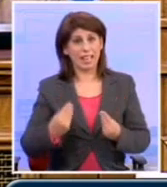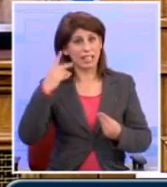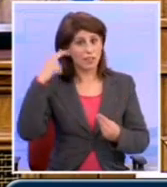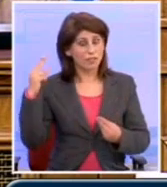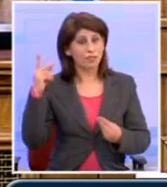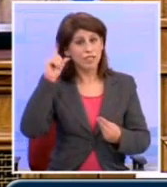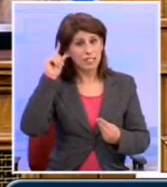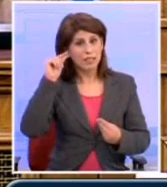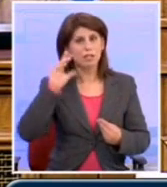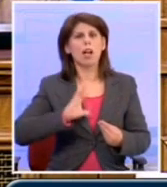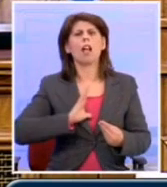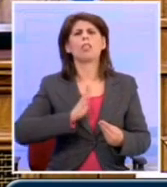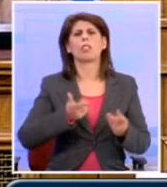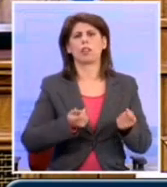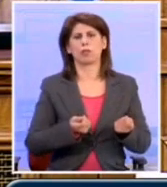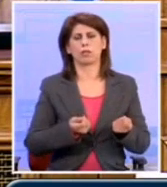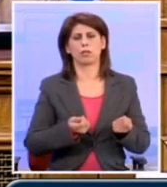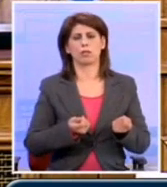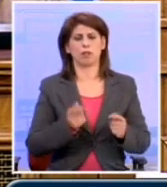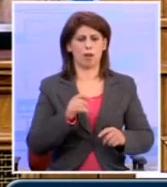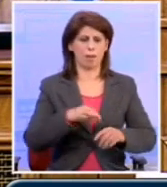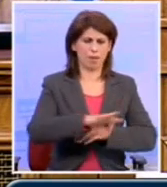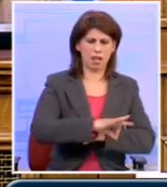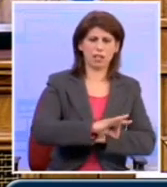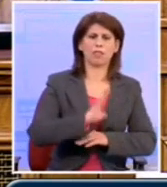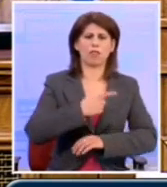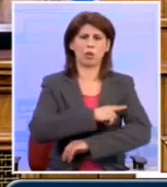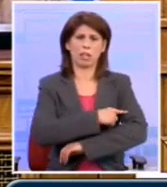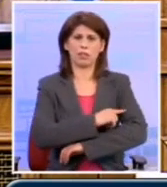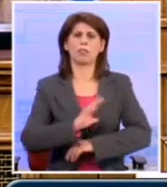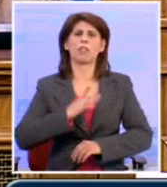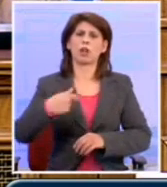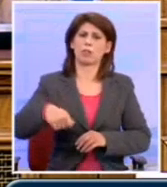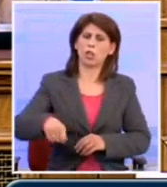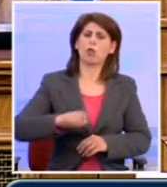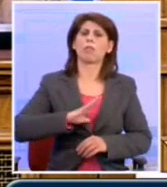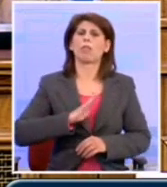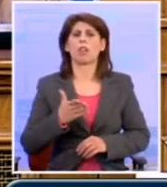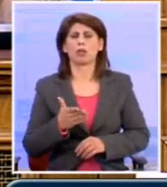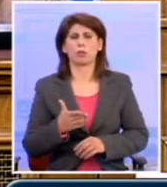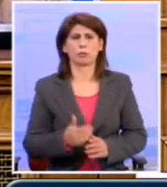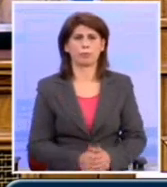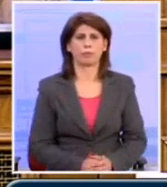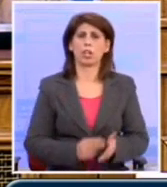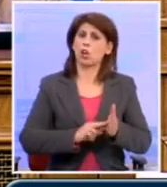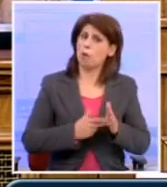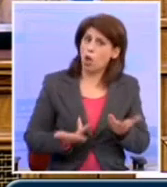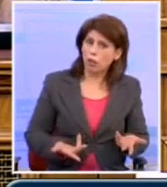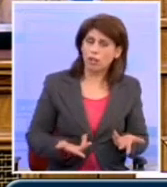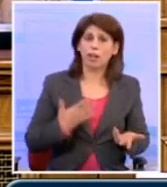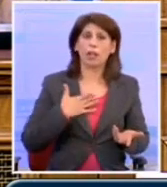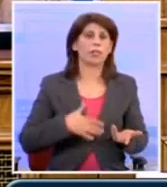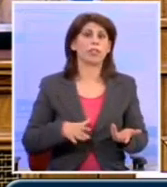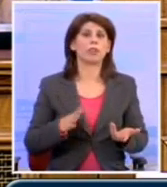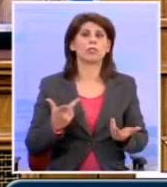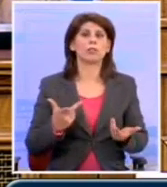στα πανεπιστήμια να μην θέλουν να γίνουν μηχανικοί, να μην θέλουν να γίνουν γιατροί, να μην θέλουν να γίνουν δικηγόροι, να μην θέλουν να γίνουν οικονομολόγοι και να θέλουν